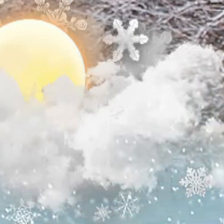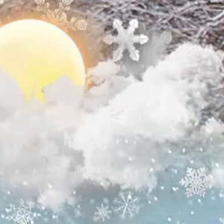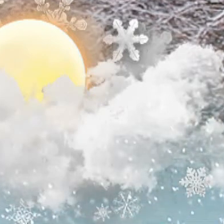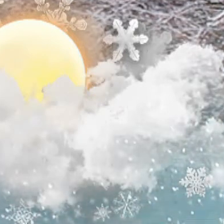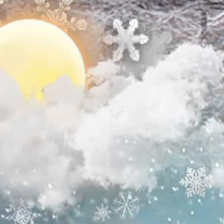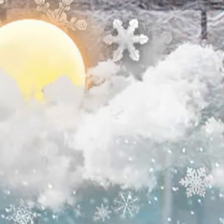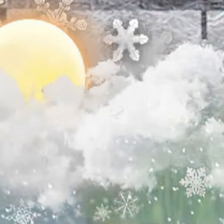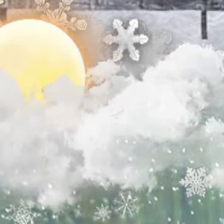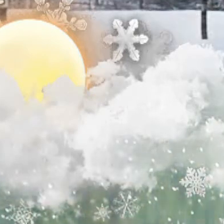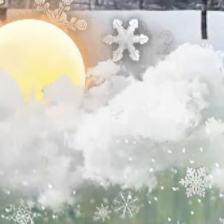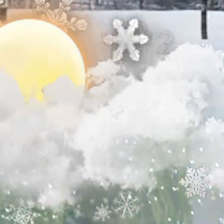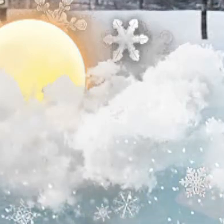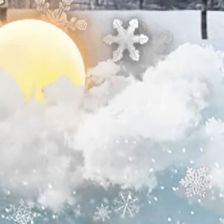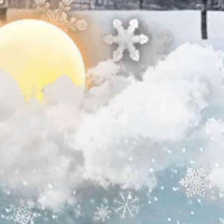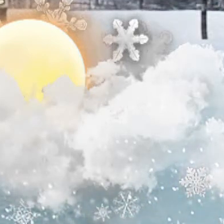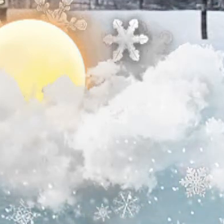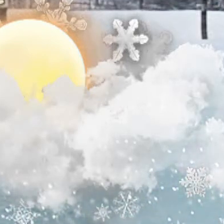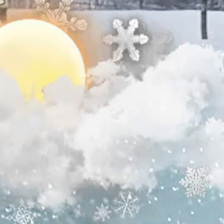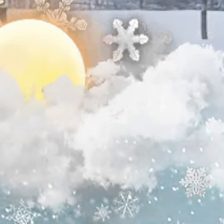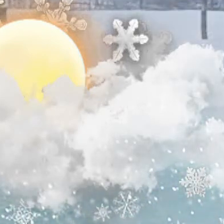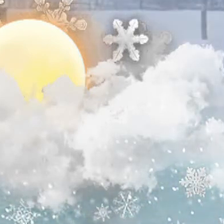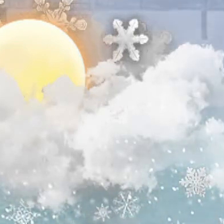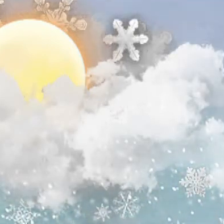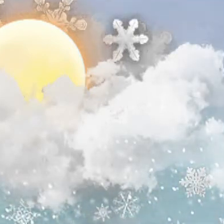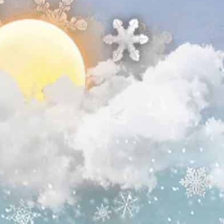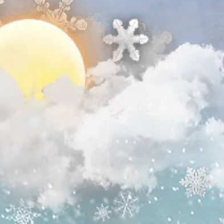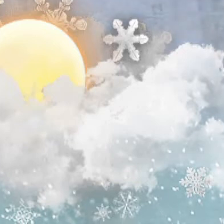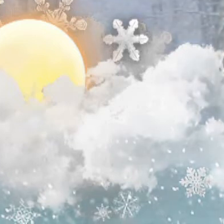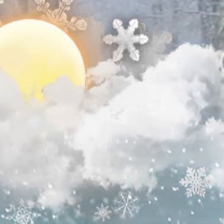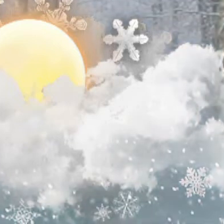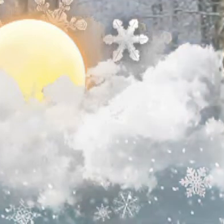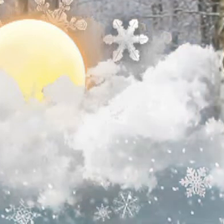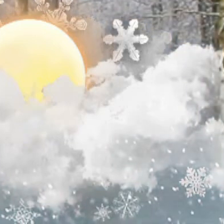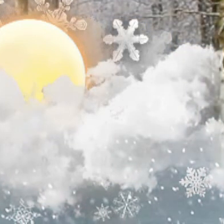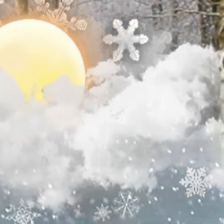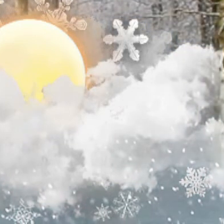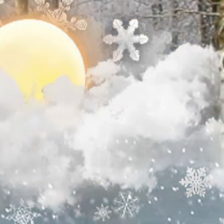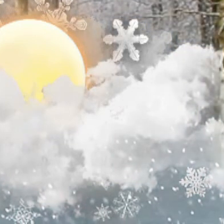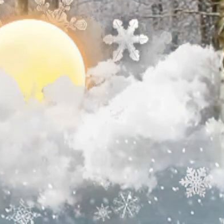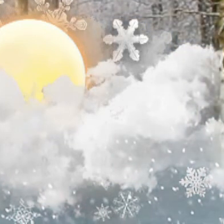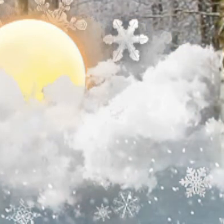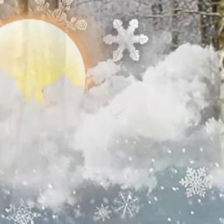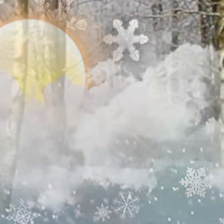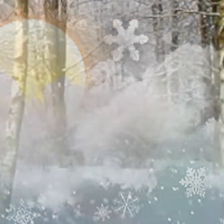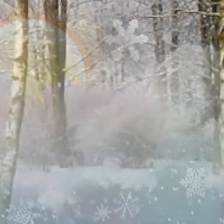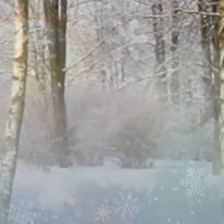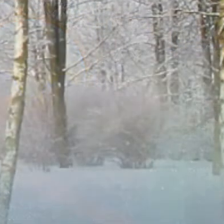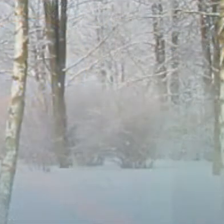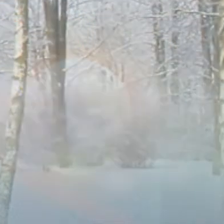вечером. Пераменная облачность, магчимый невеликий снег, ветер заходний 4-6 метров за